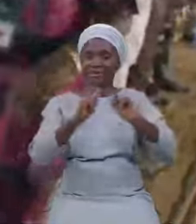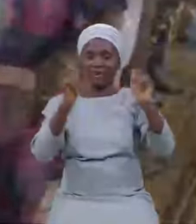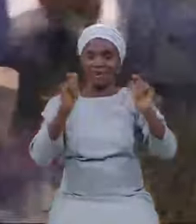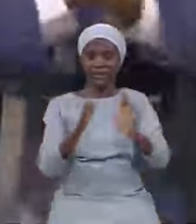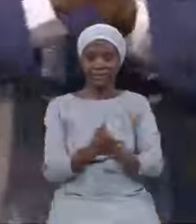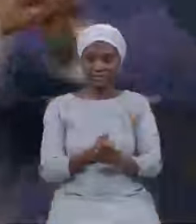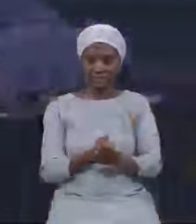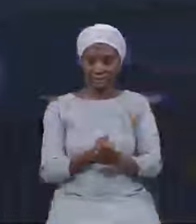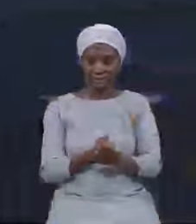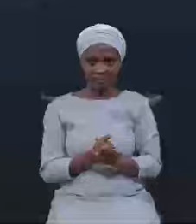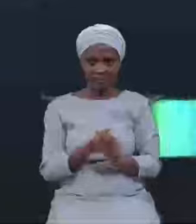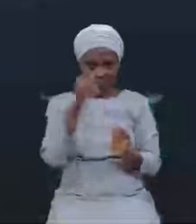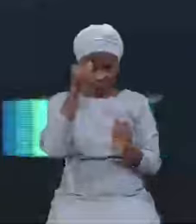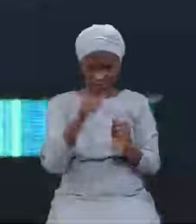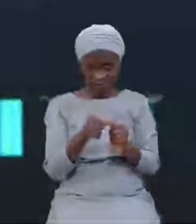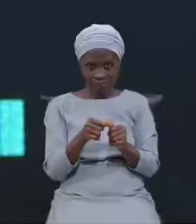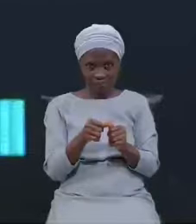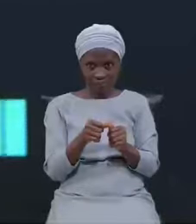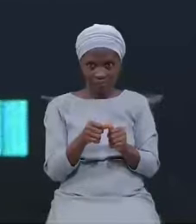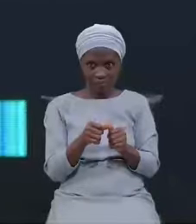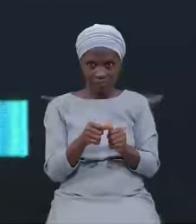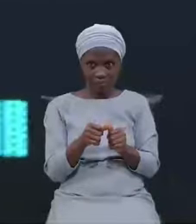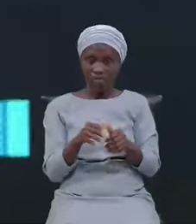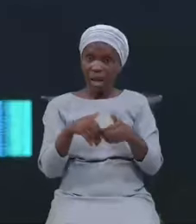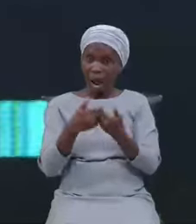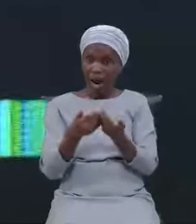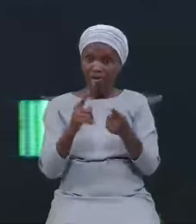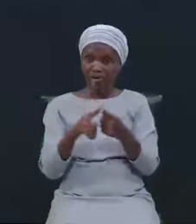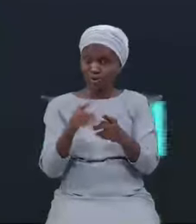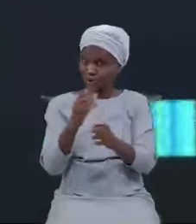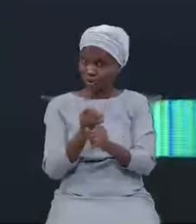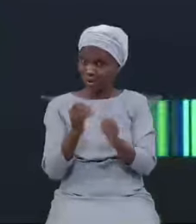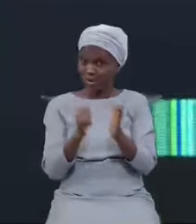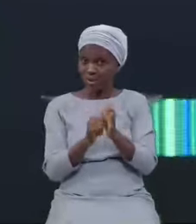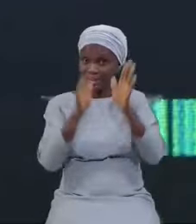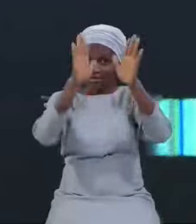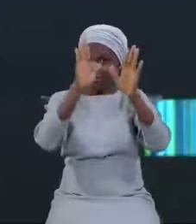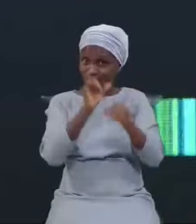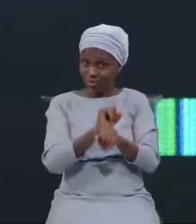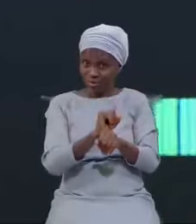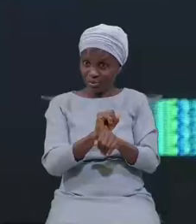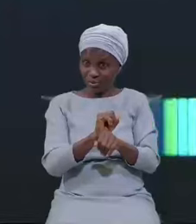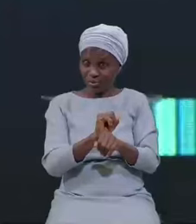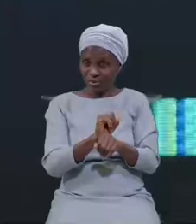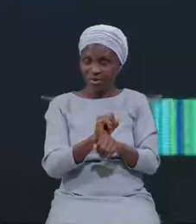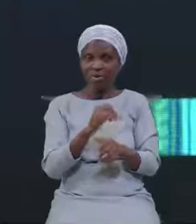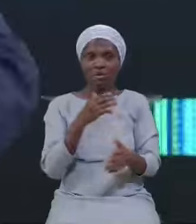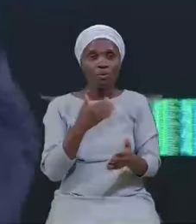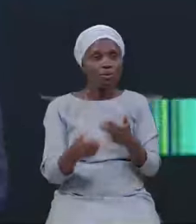Rappelez-vous comment recevoir ce miracle. Tout ce qu'il te